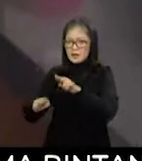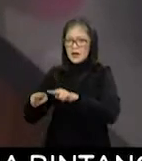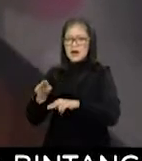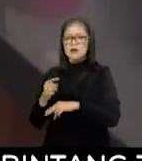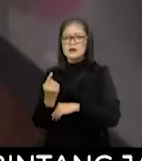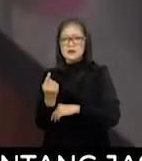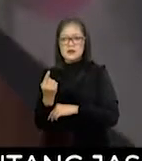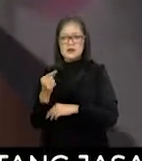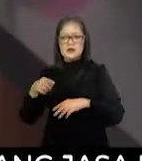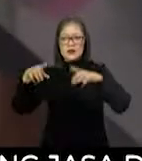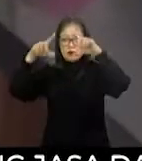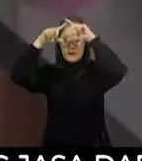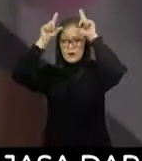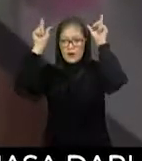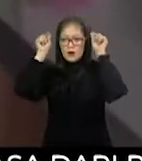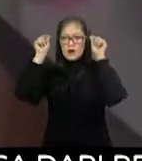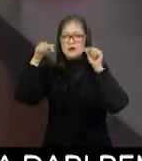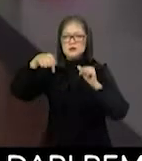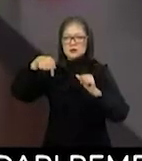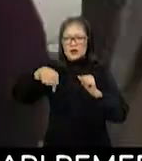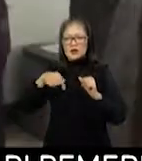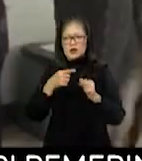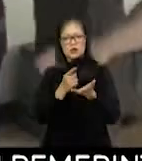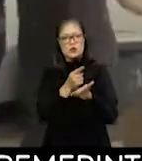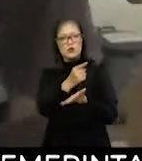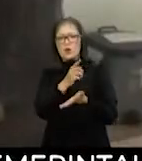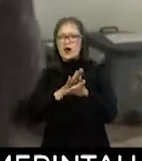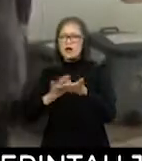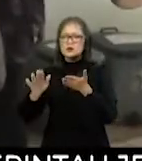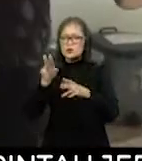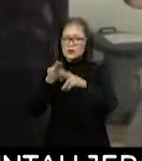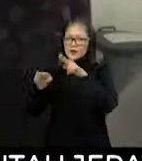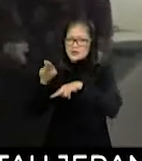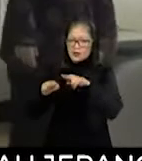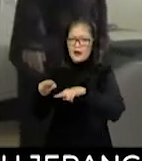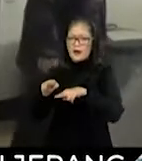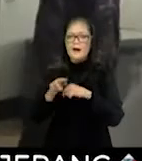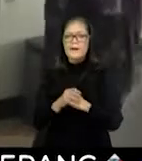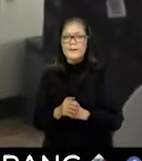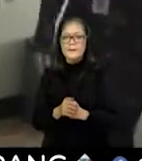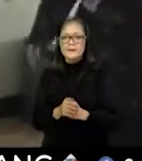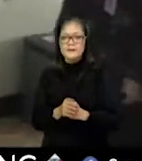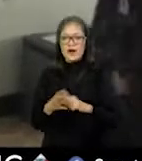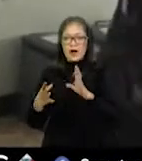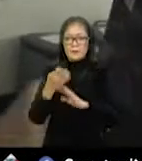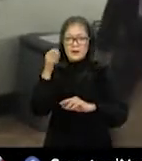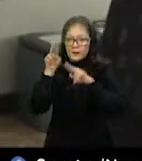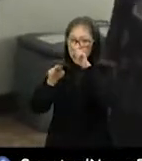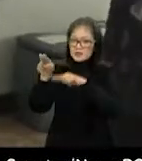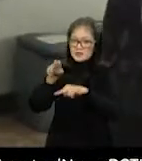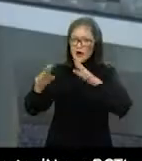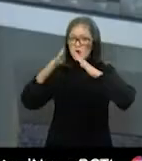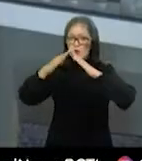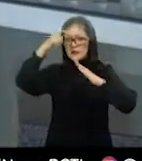tertuduh melakukan pelecehan seksual pada unggahan Tetap Wanita langsung diperiksa secara internal hasil investigasi pihak rumah sakit